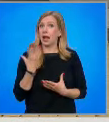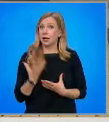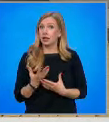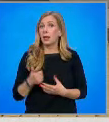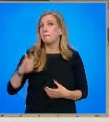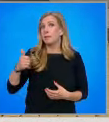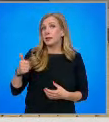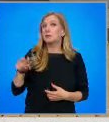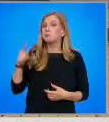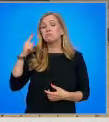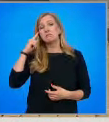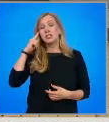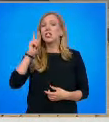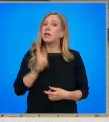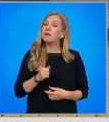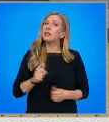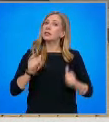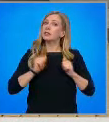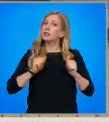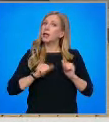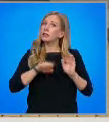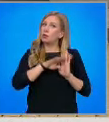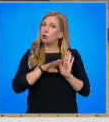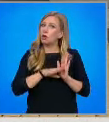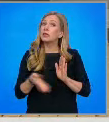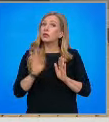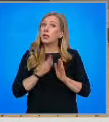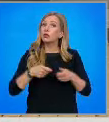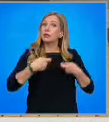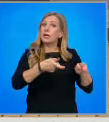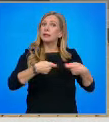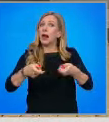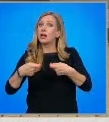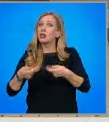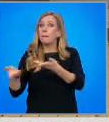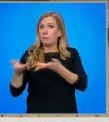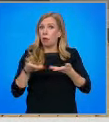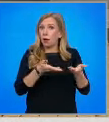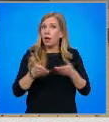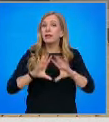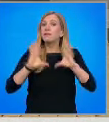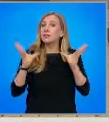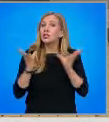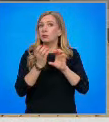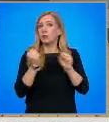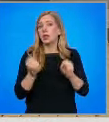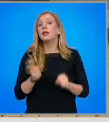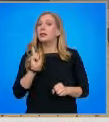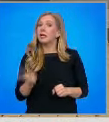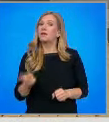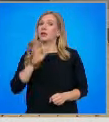БСП пък са на позиция, че трябва да бъде спазен протокола и след като се изпращат покани до всички посланици, то всички посланици трябва да